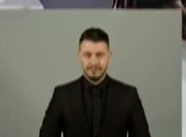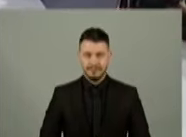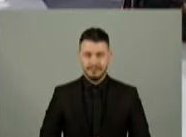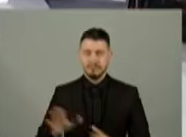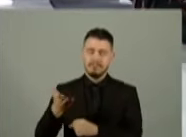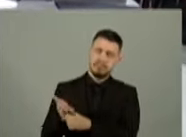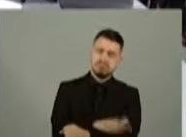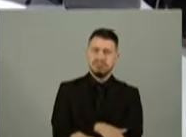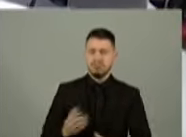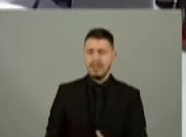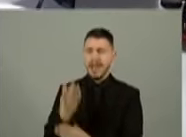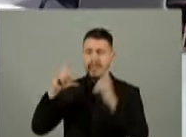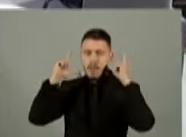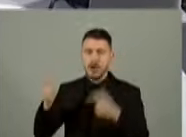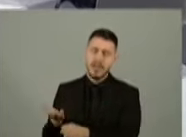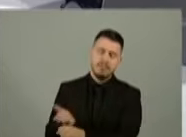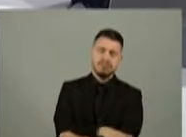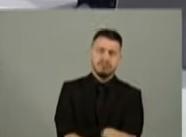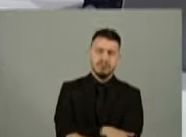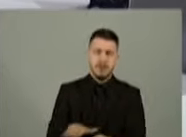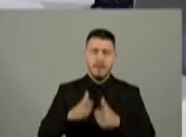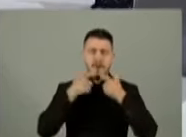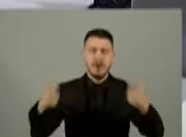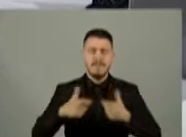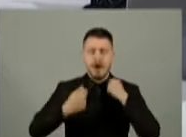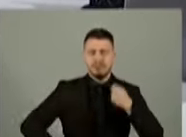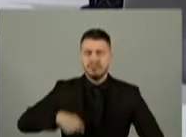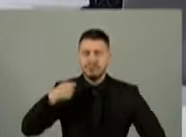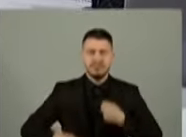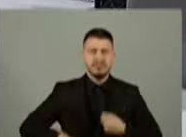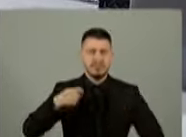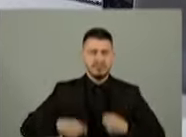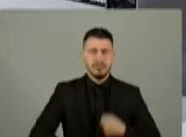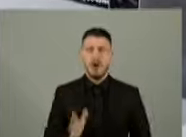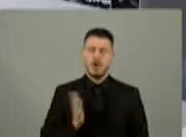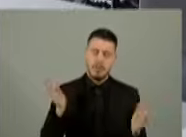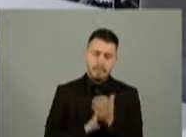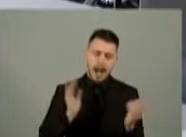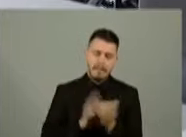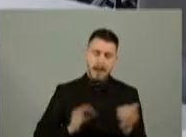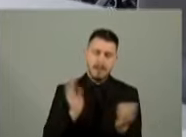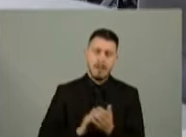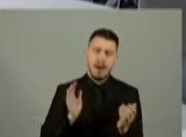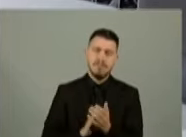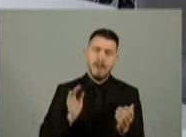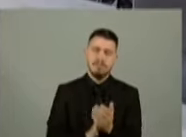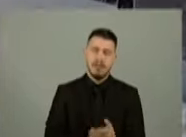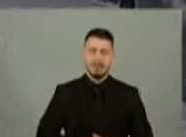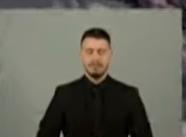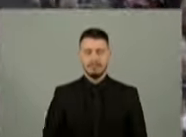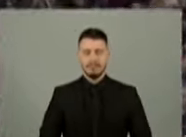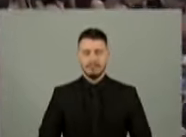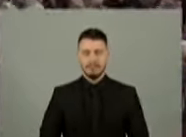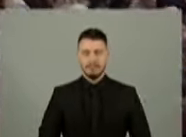είναι ξεκάθαρο τι πάει να γίνει αυτή τη στιγμή και ποιος κινεί τα νήματα. Πάνω. Θα έλεγα καταρχάς ότι